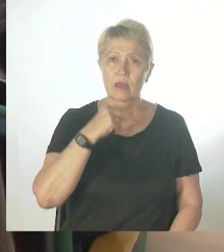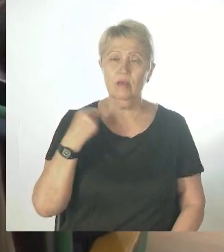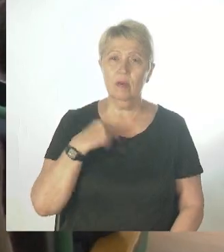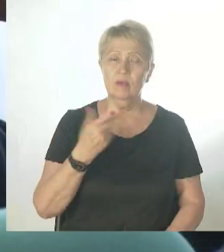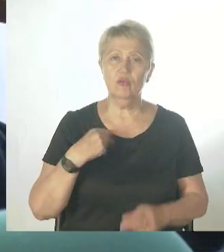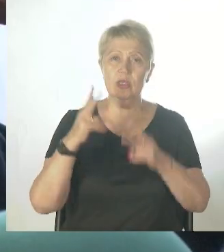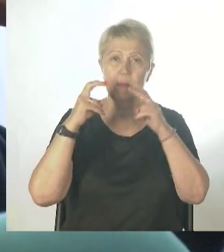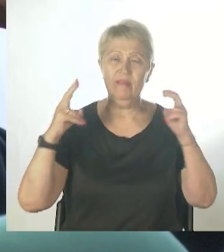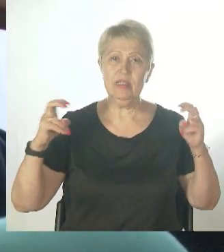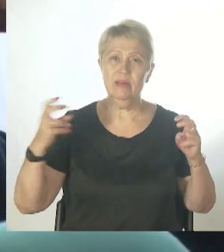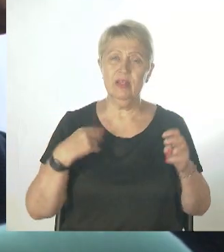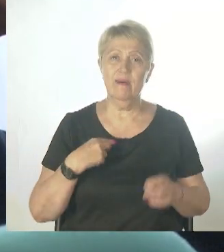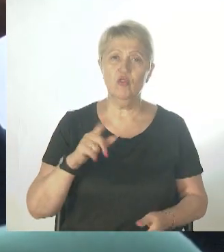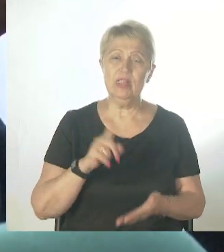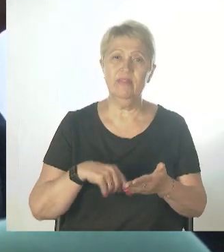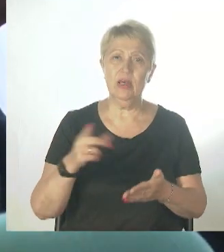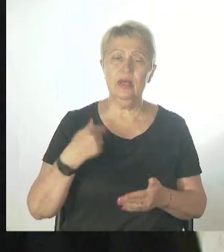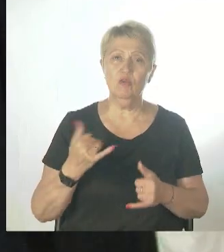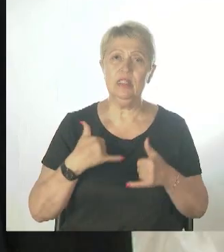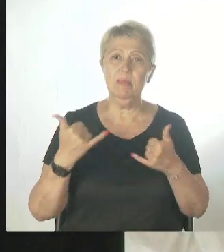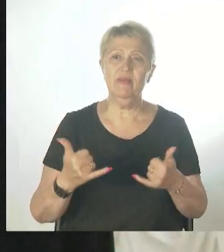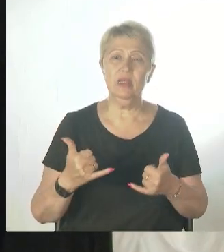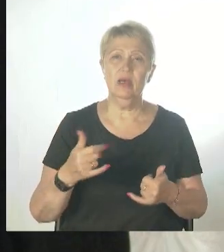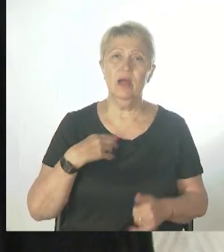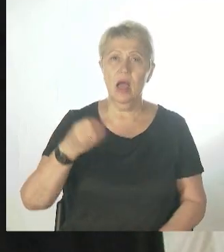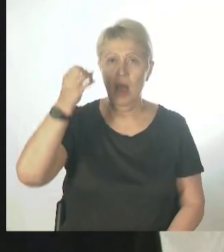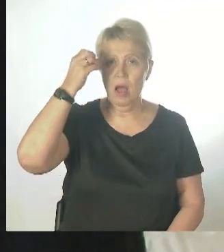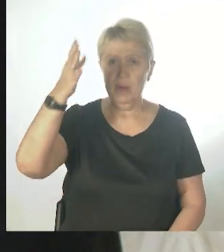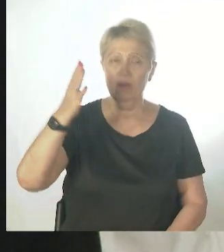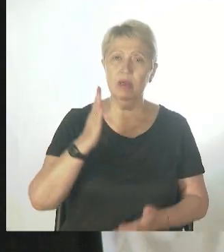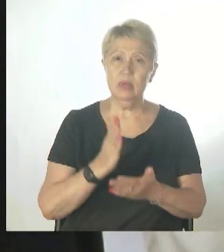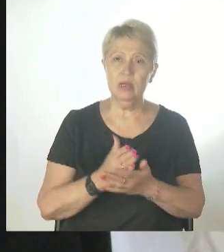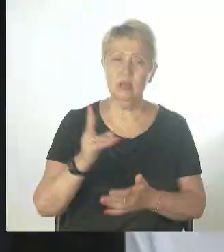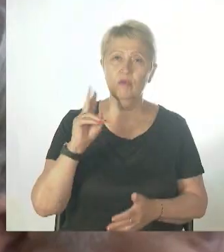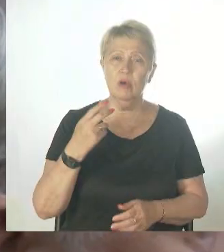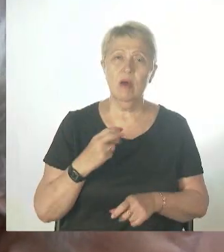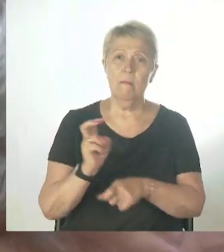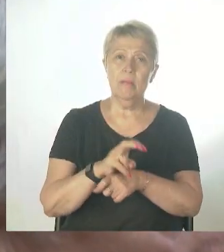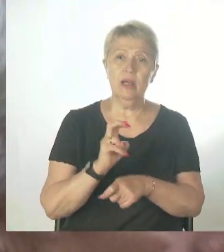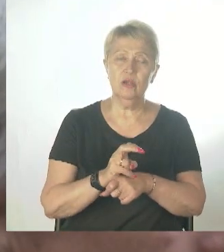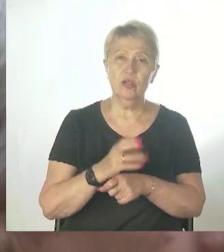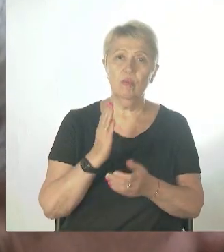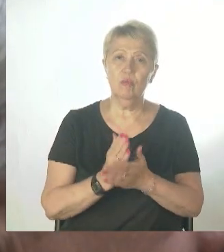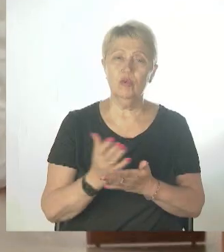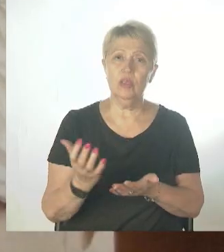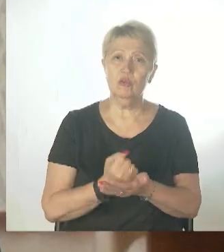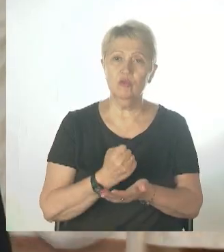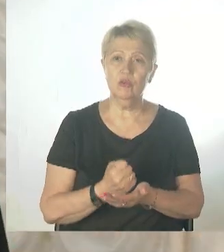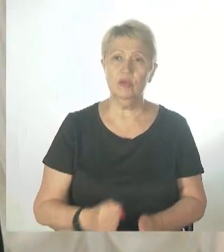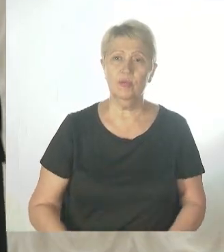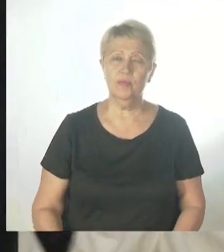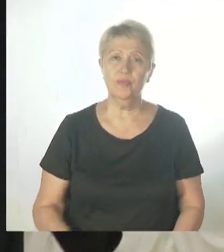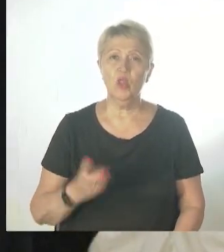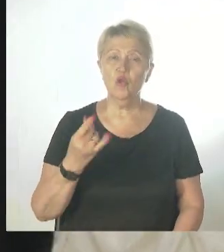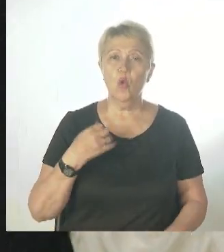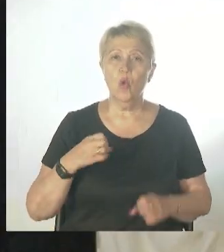православного вероисповедания. Образование позволит тем, кого священноначалие и прихожане сочтут достойными, принять сан. Но